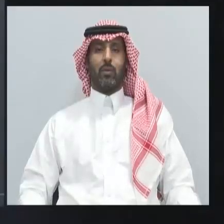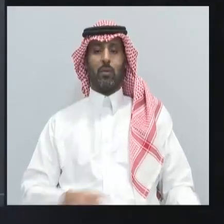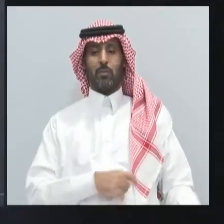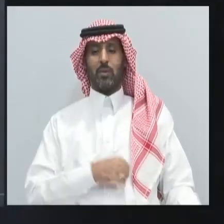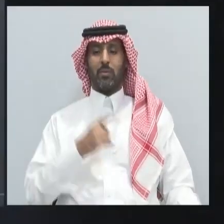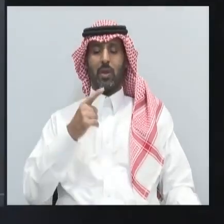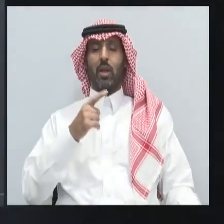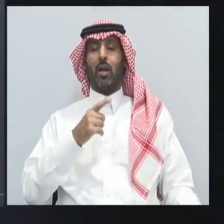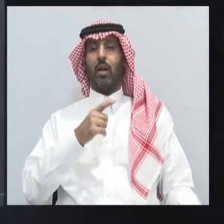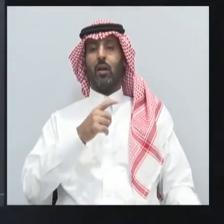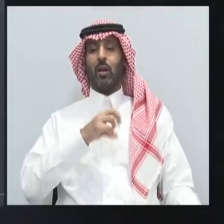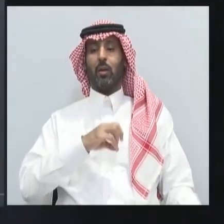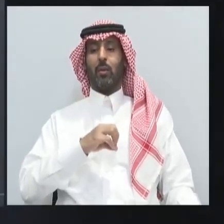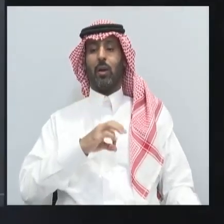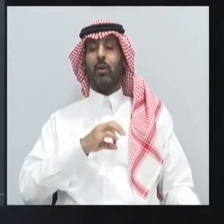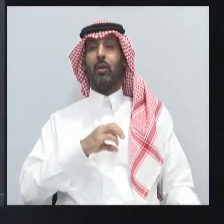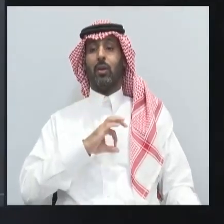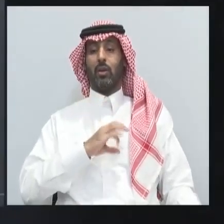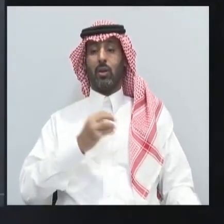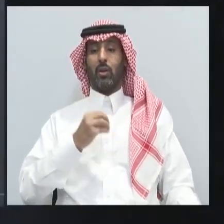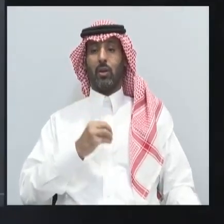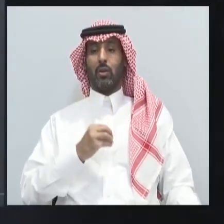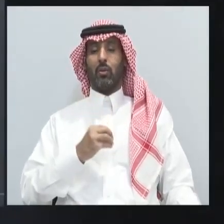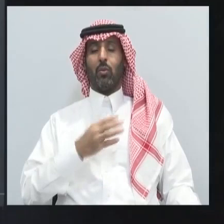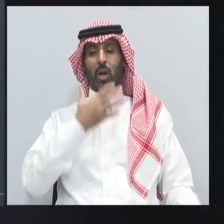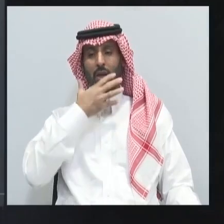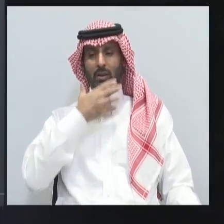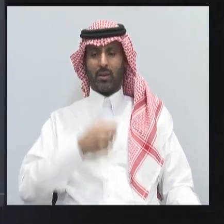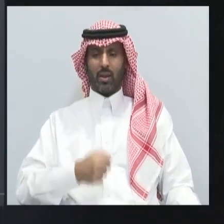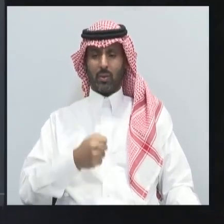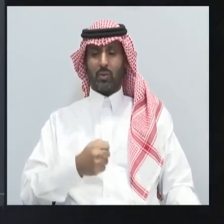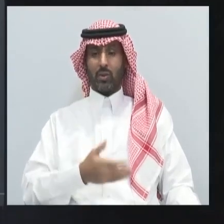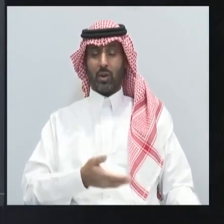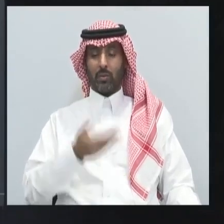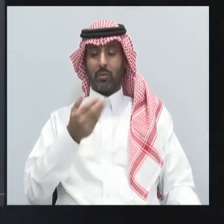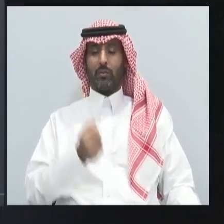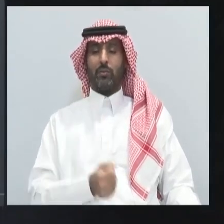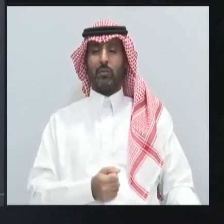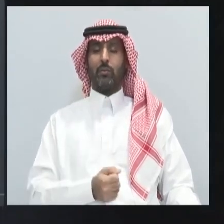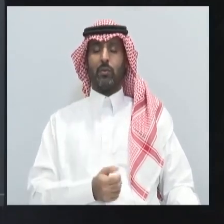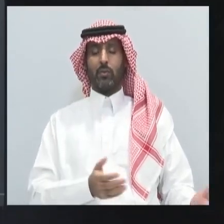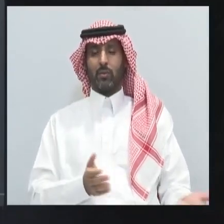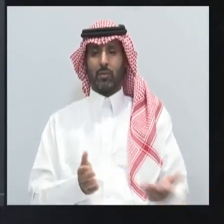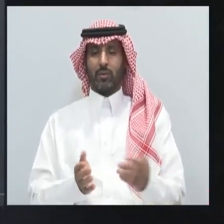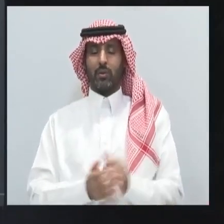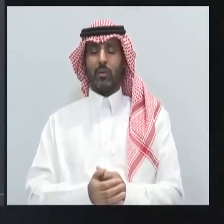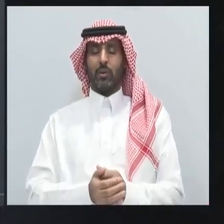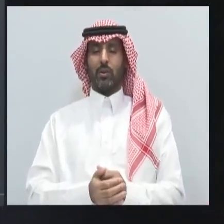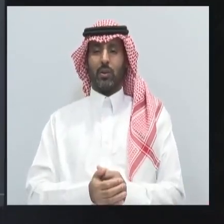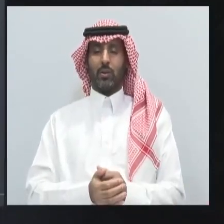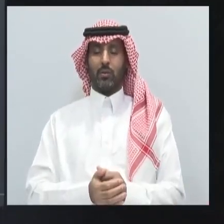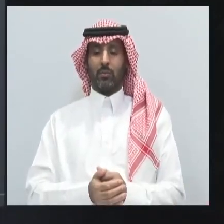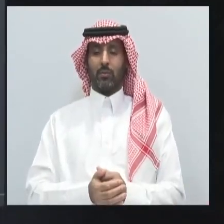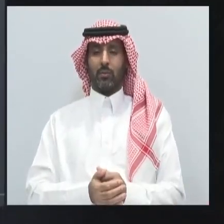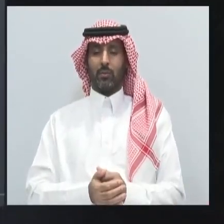بسم الله الرحمن الرحيم والصلاه والسلام على اشرف الانبياء والمرسلين نبينا محمد وعلى اله وصحبه